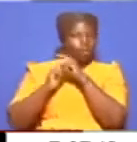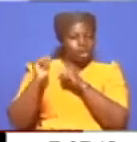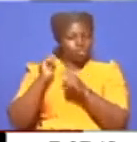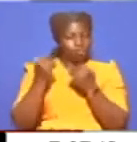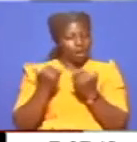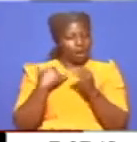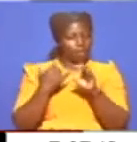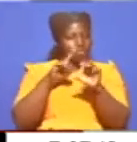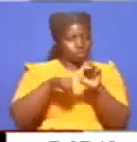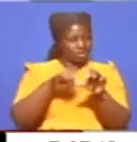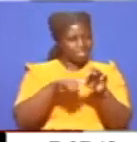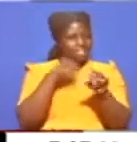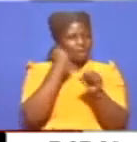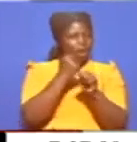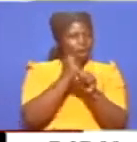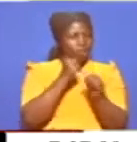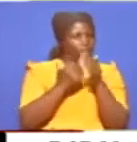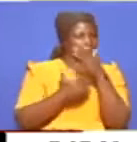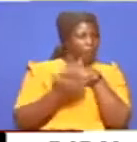hapo awali. Hebu tazama.